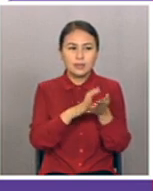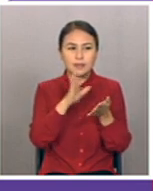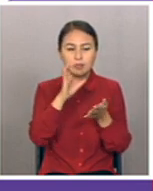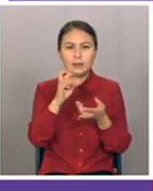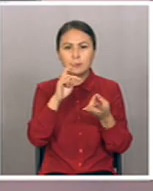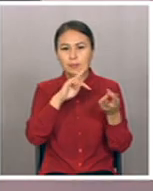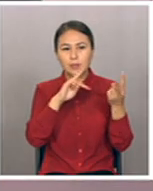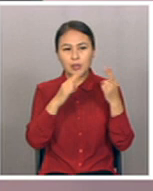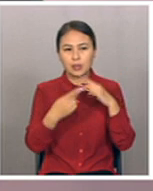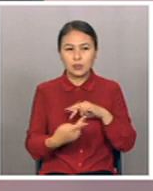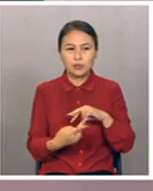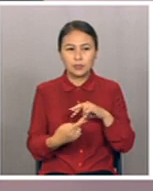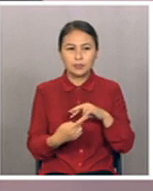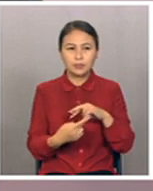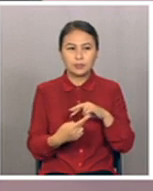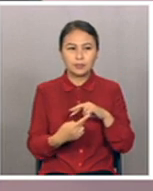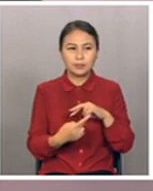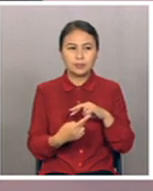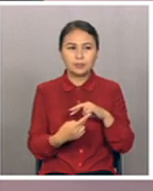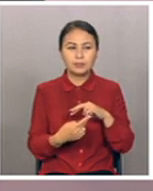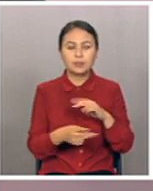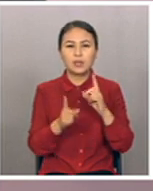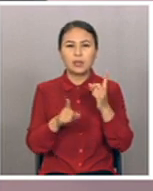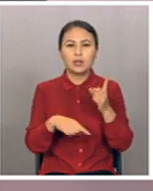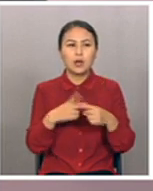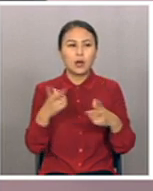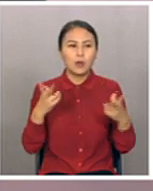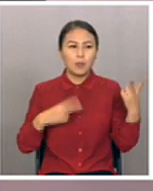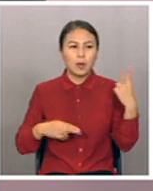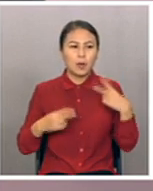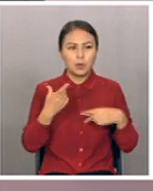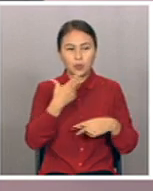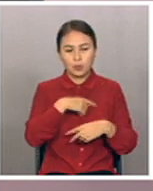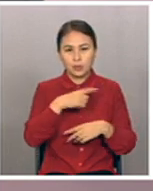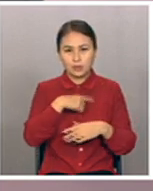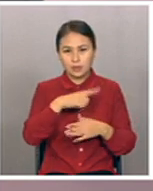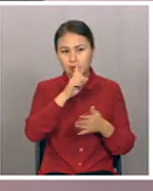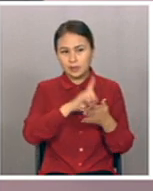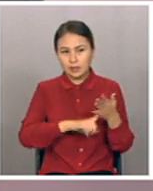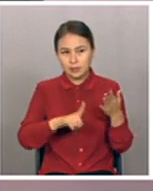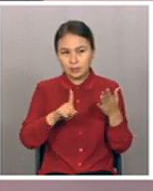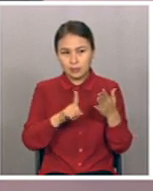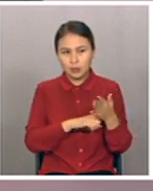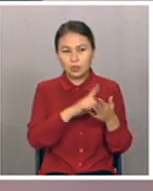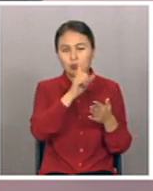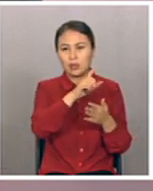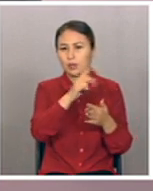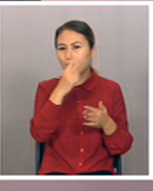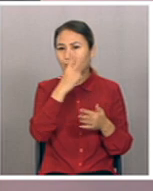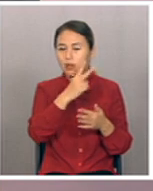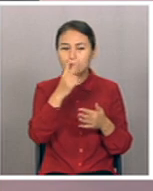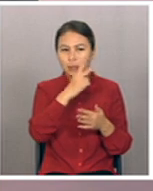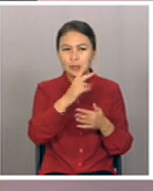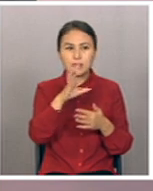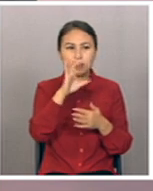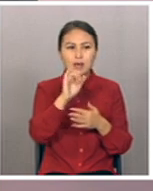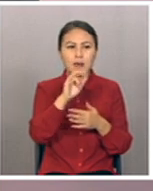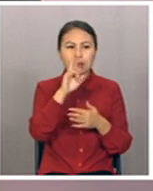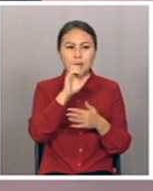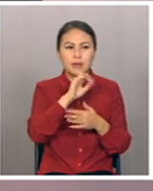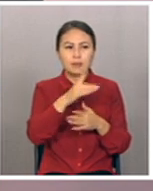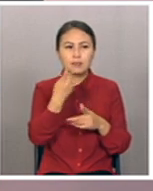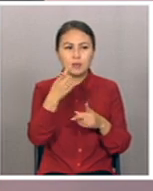бірақ түзетті. Келесі күні мұғалім, өз біліміне сенбей, жұртқа шалтақтаған санар бір